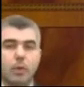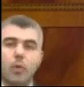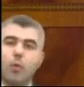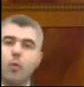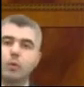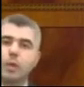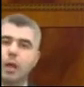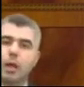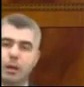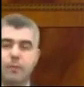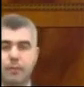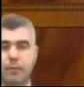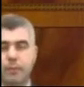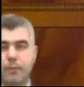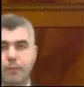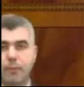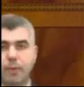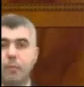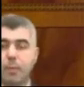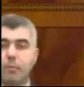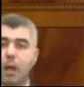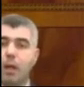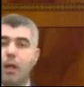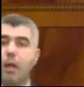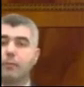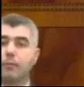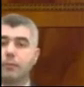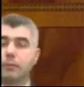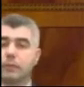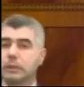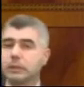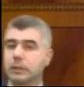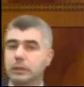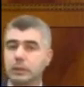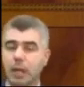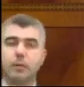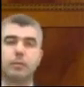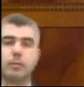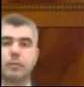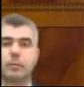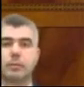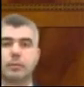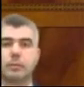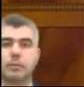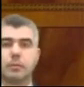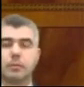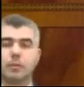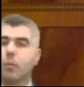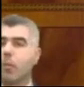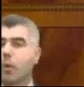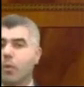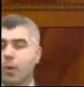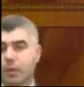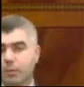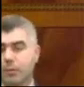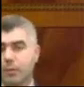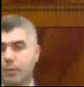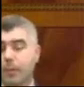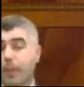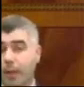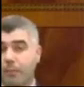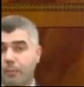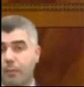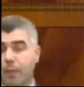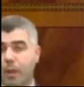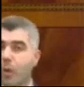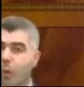واستدامته هي ميزات نحن نقر بها، وبالتالي من شأنها أن تفضي إلى مباراة مشتركة. ولذلك فإنني أؤمن